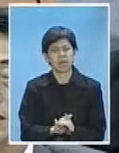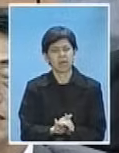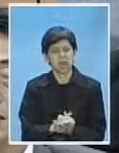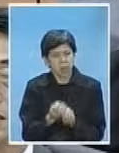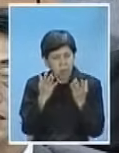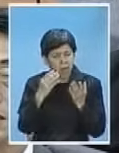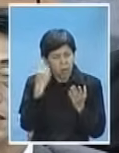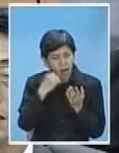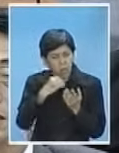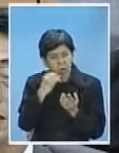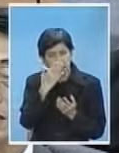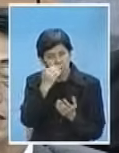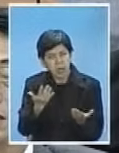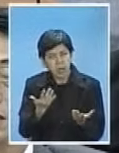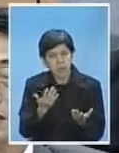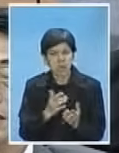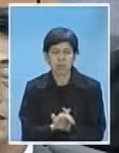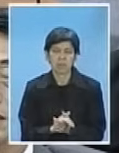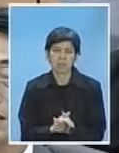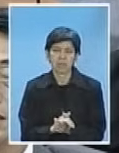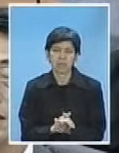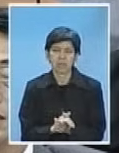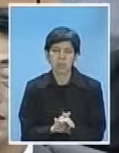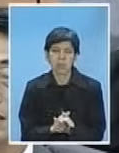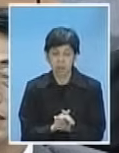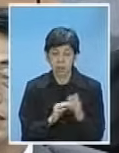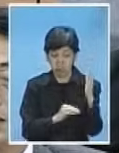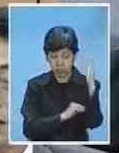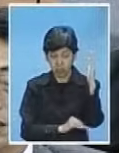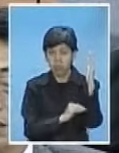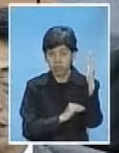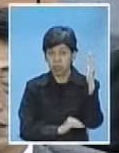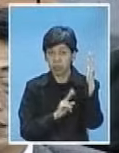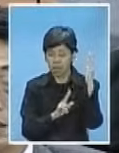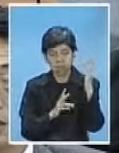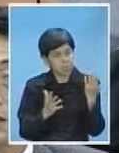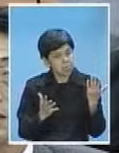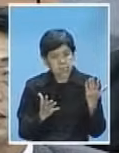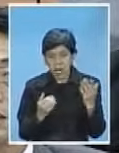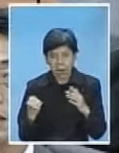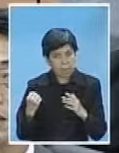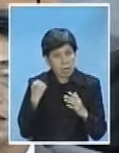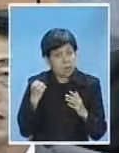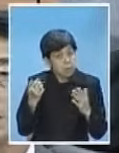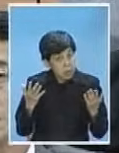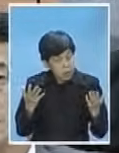ๆมันเกิดอย่างนี้ทุกวันเพราะพื้นที่3จังหวัดมันไม่มีกระจายอำนาจ